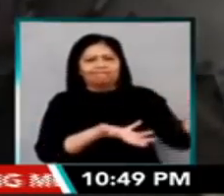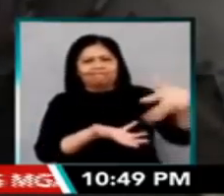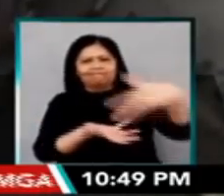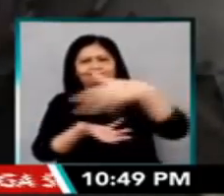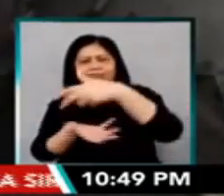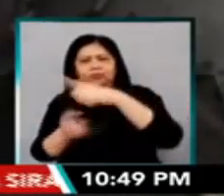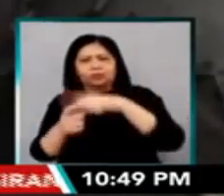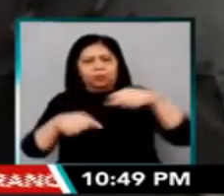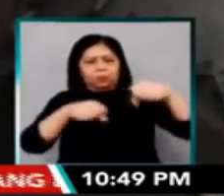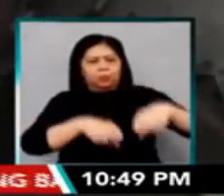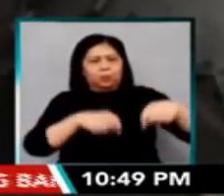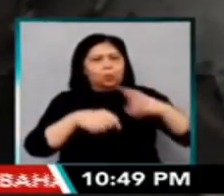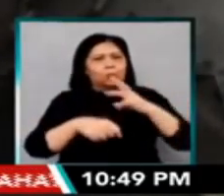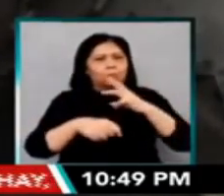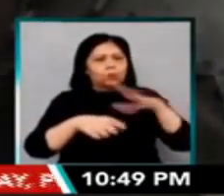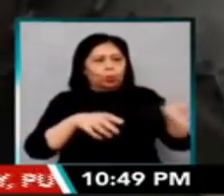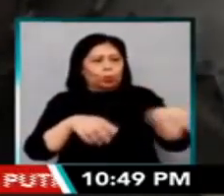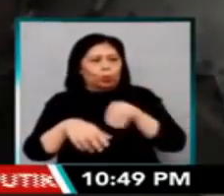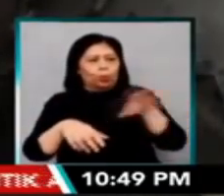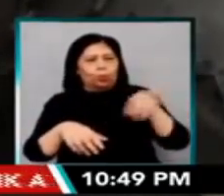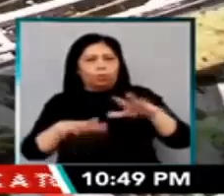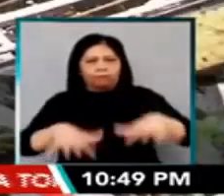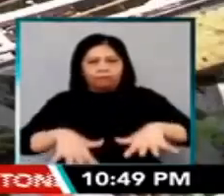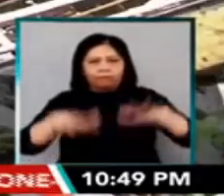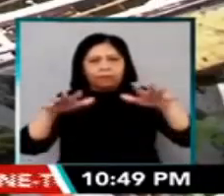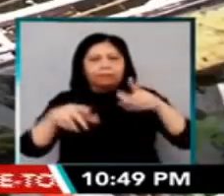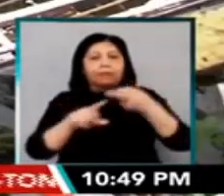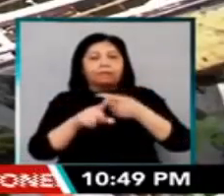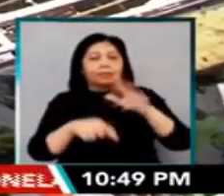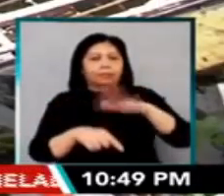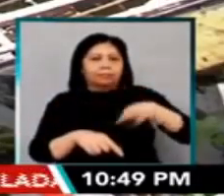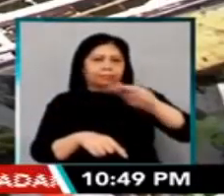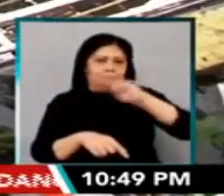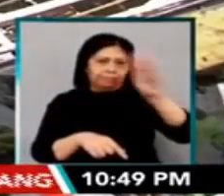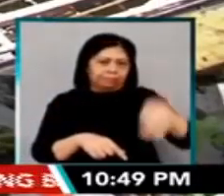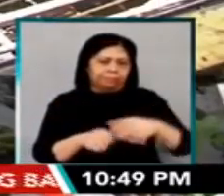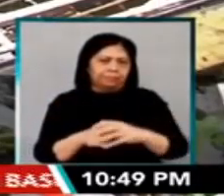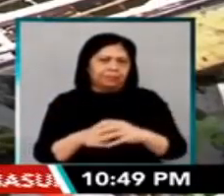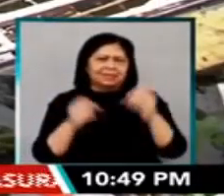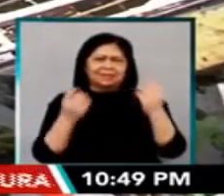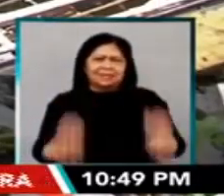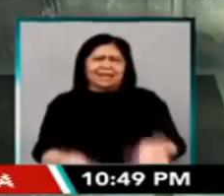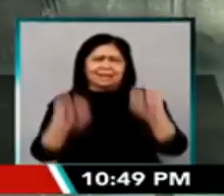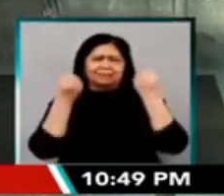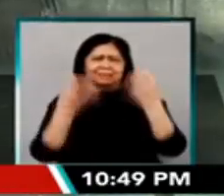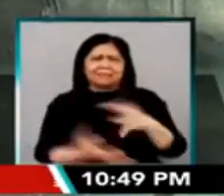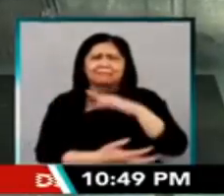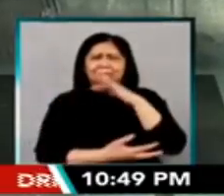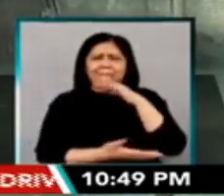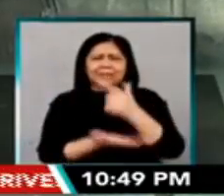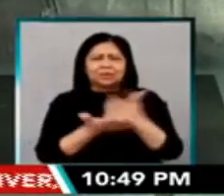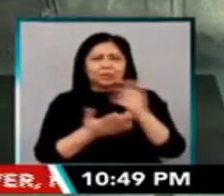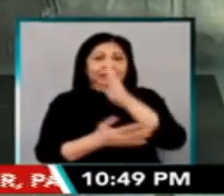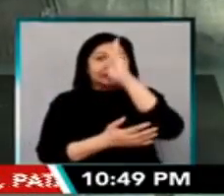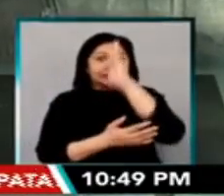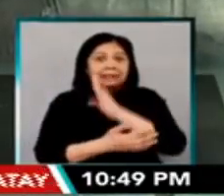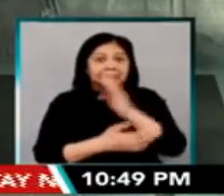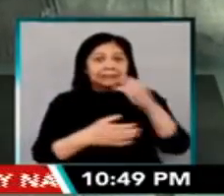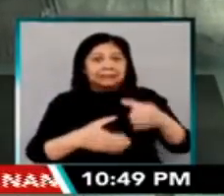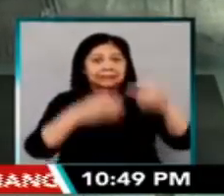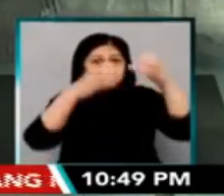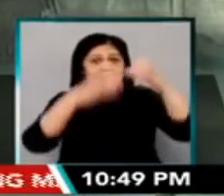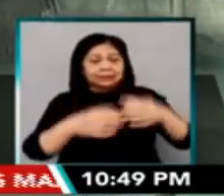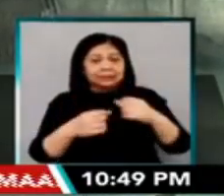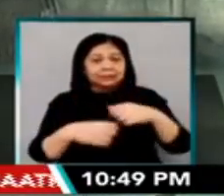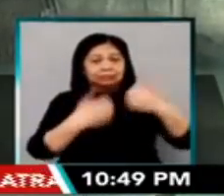na humihigop ng baha sa Metro Manila. Sa sobrang dami ng basura, nasira ang trash rake ng pumping station